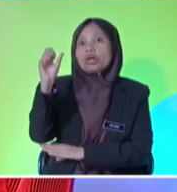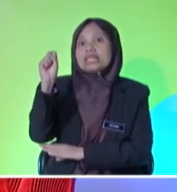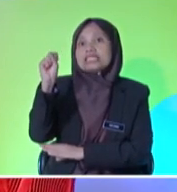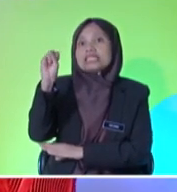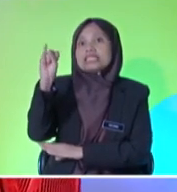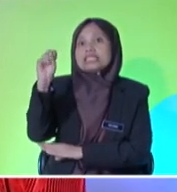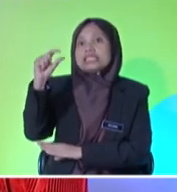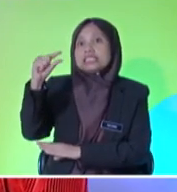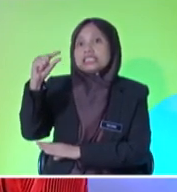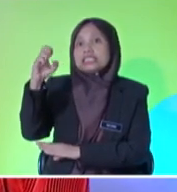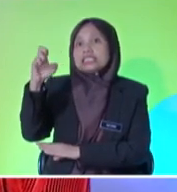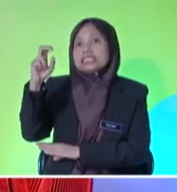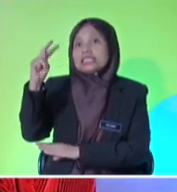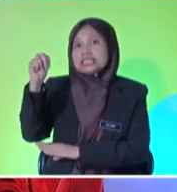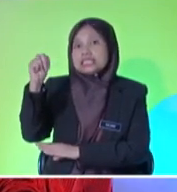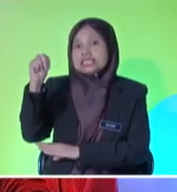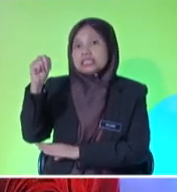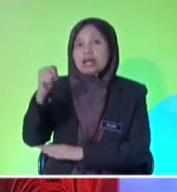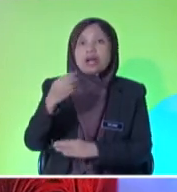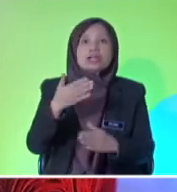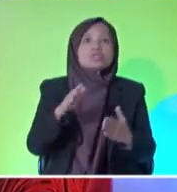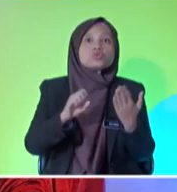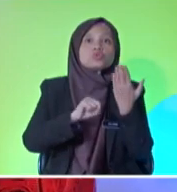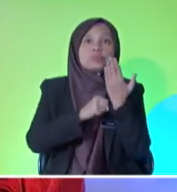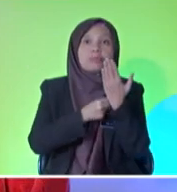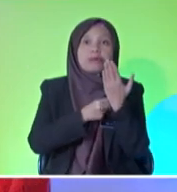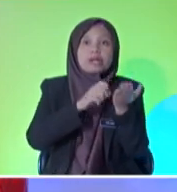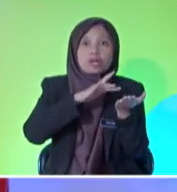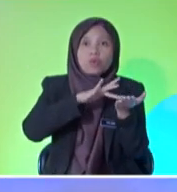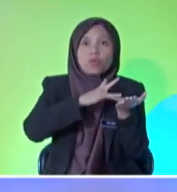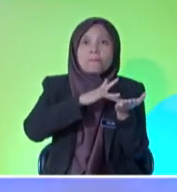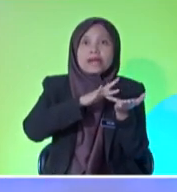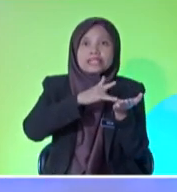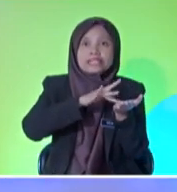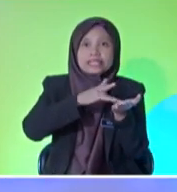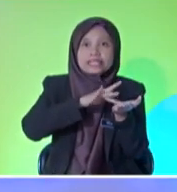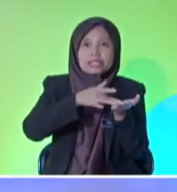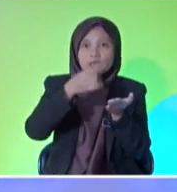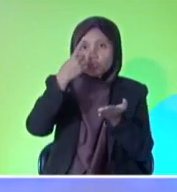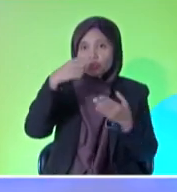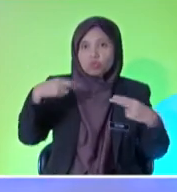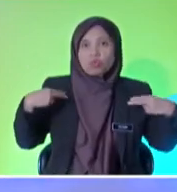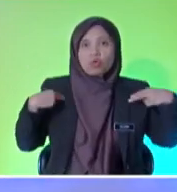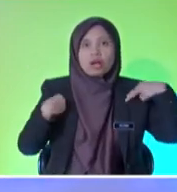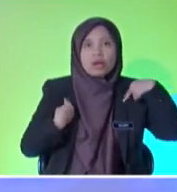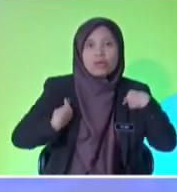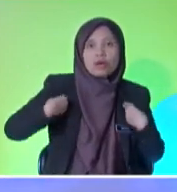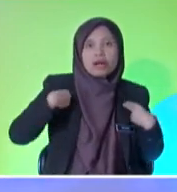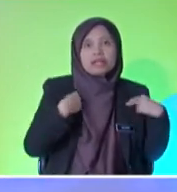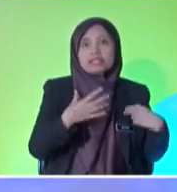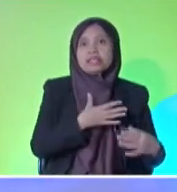ketiga adalah sumber obat untuk manusia dan hewan ini juga adalah sebuah obat ada hewan yang rasa ada